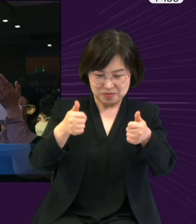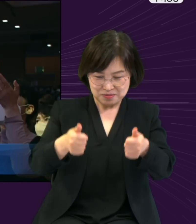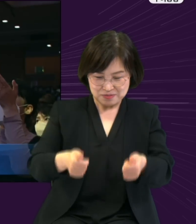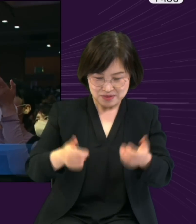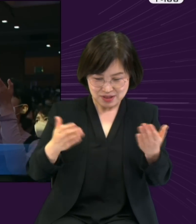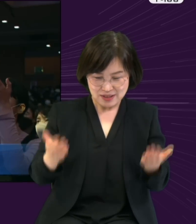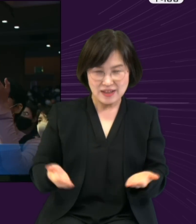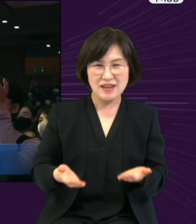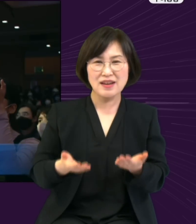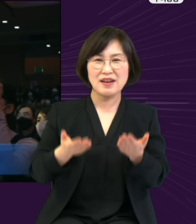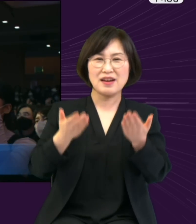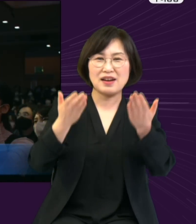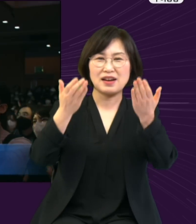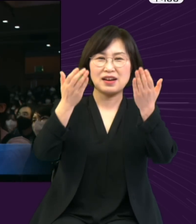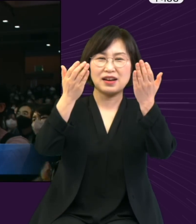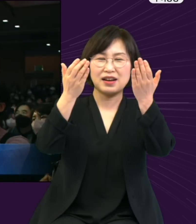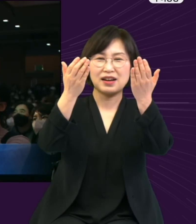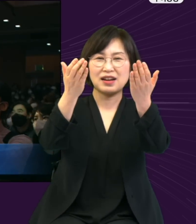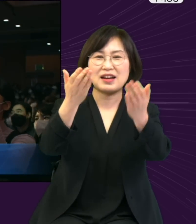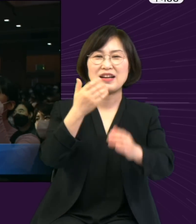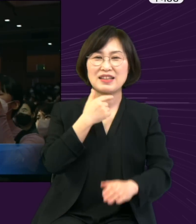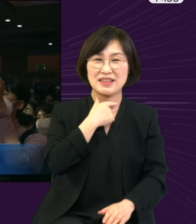경배하리